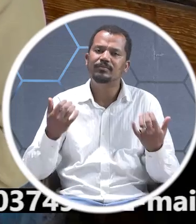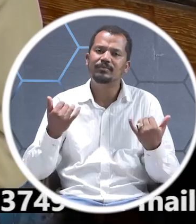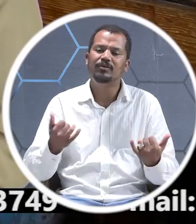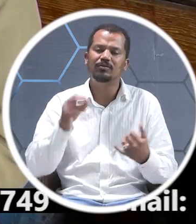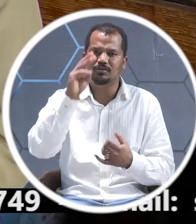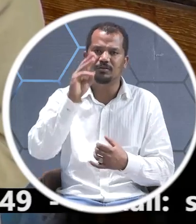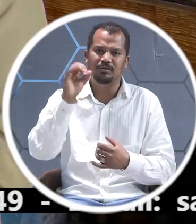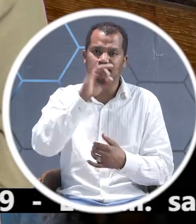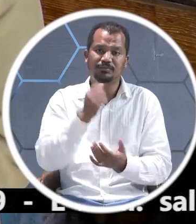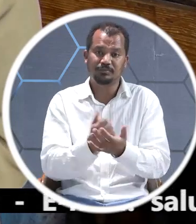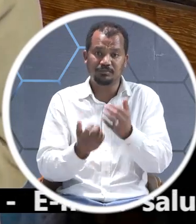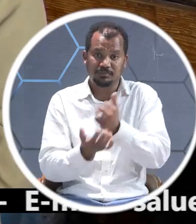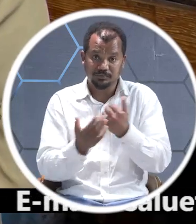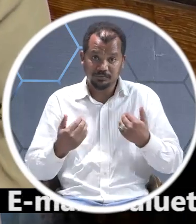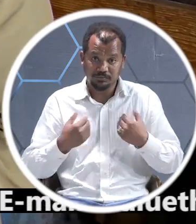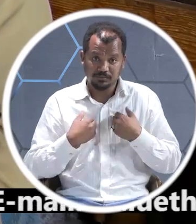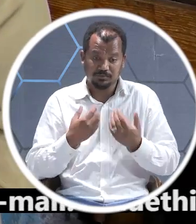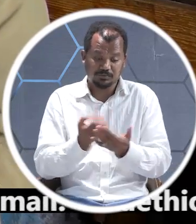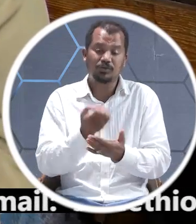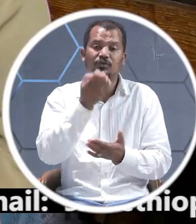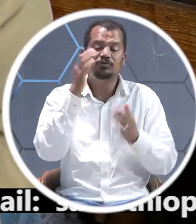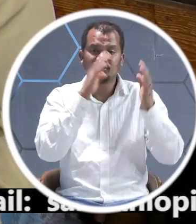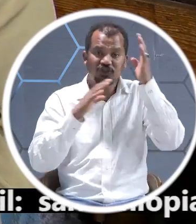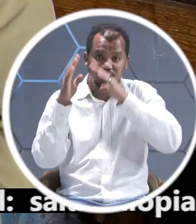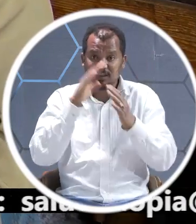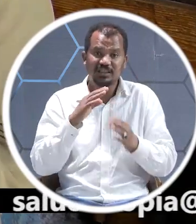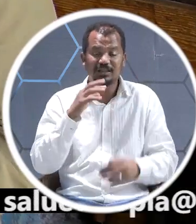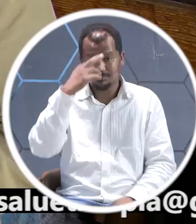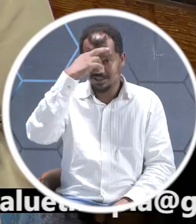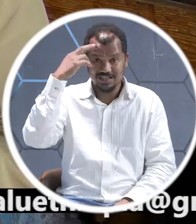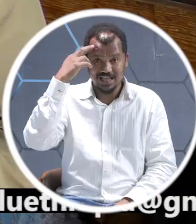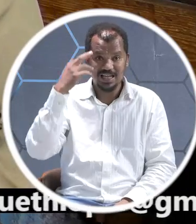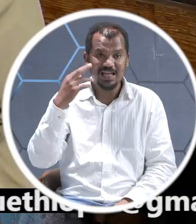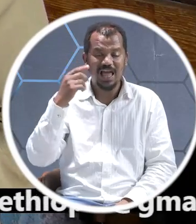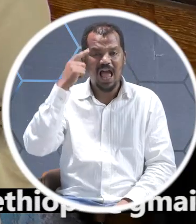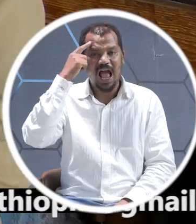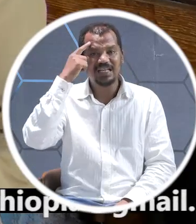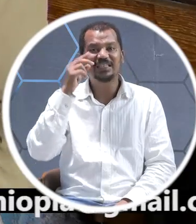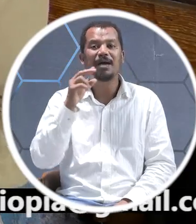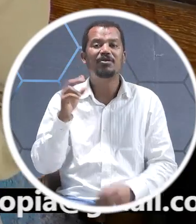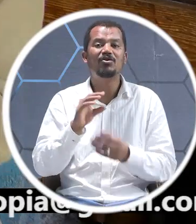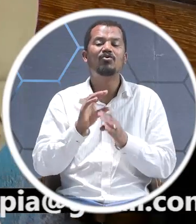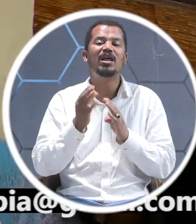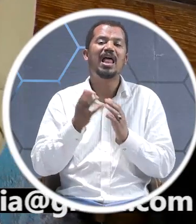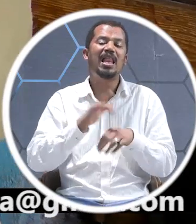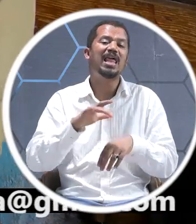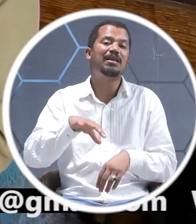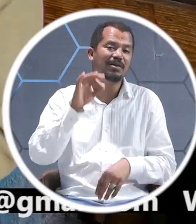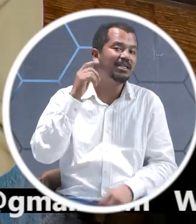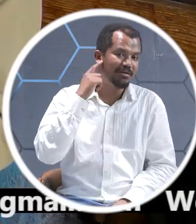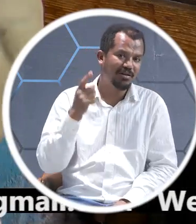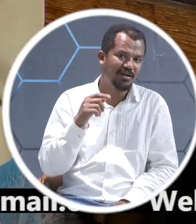አሁን ሳሉ መረዳዳት ካለበት የኢኮኖሚያዊ ችግር የተነሳ እንግዲህ አሳሳቢ ሁኔታ ላይ